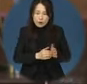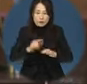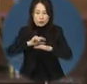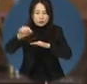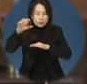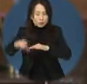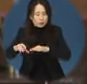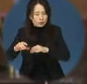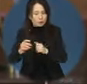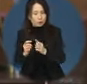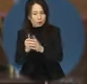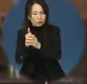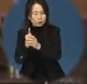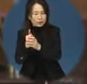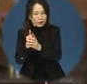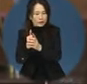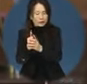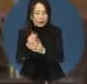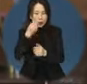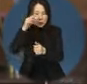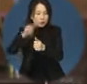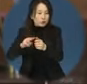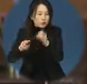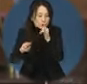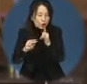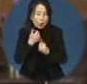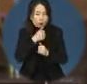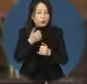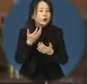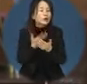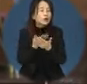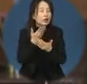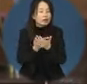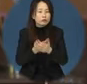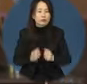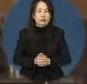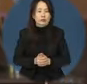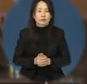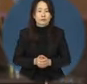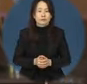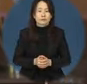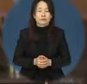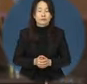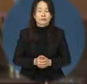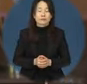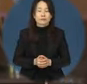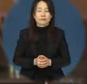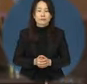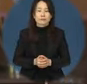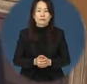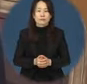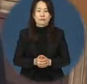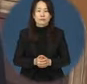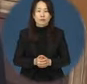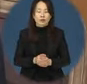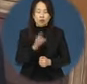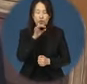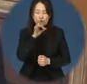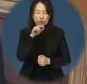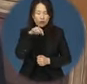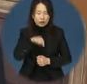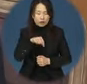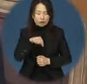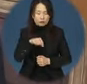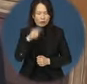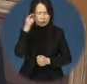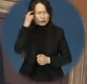색다른 시도를 도 많이 있지 않겠어요 그래 쓰고 그런거 좀 소개 리석기 이제 이거 활력소 여기에서 실제 운영하다보면 예 중앙에서 생각할